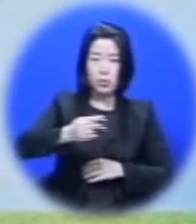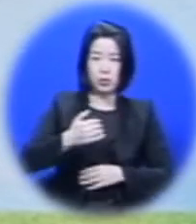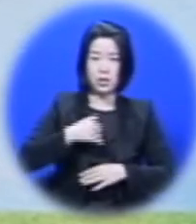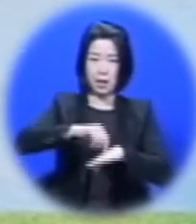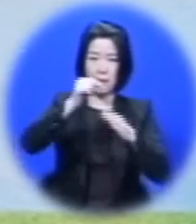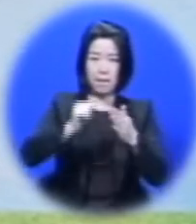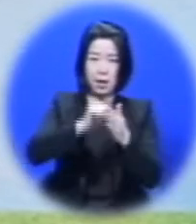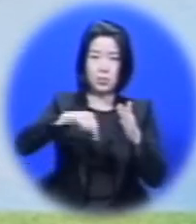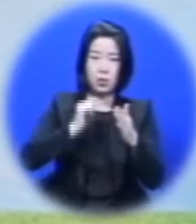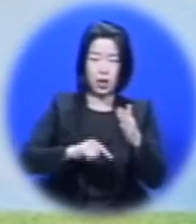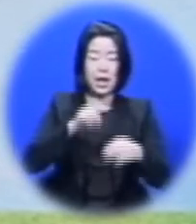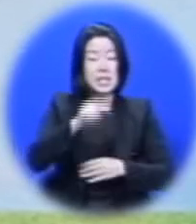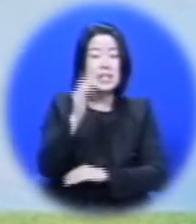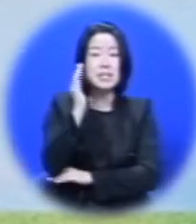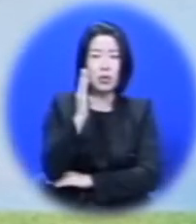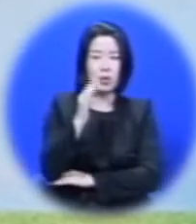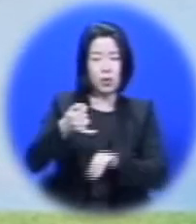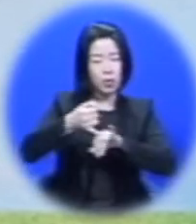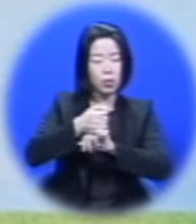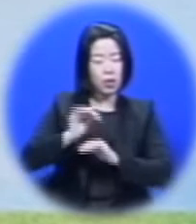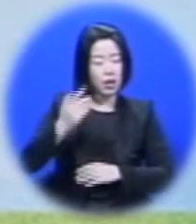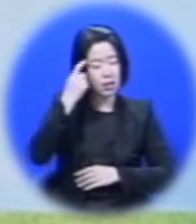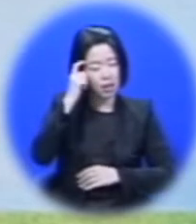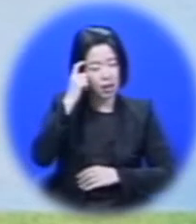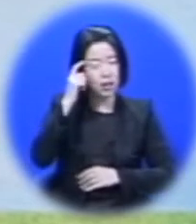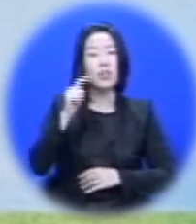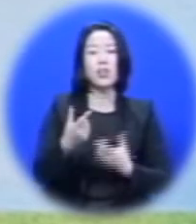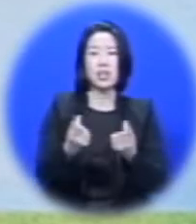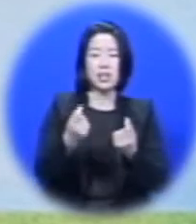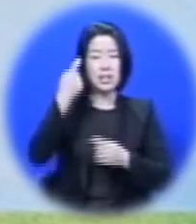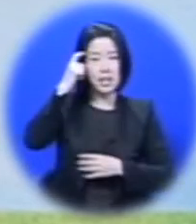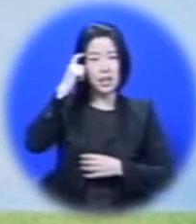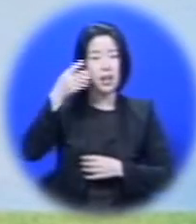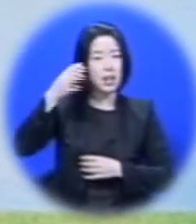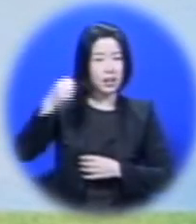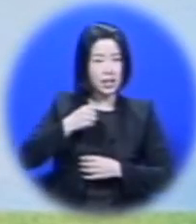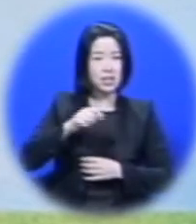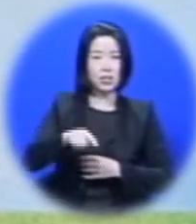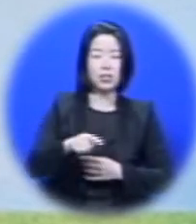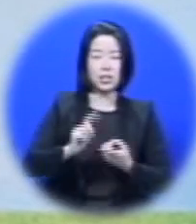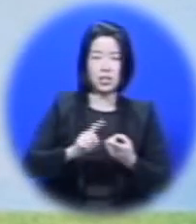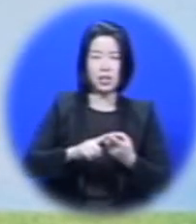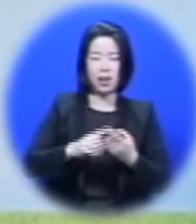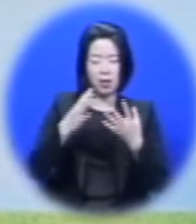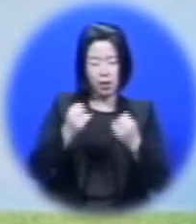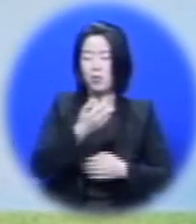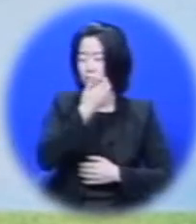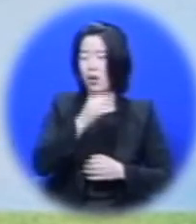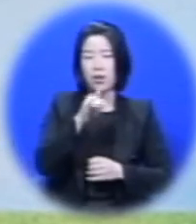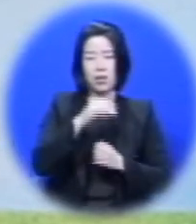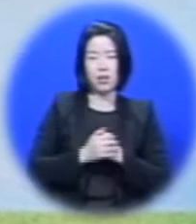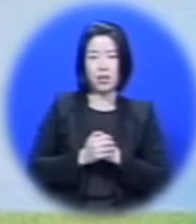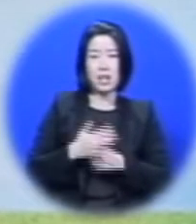마음속에 내가 이 설교를 꼭 해야 되나 이런 생각을 했던 것 자체가 얼마나 부끄러운가. 저는